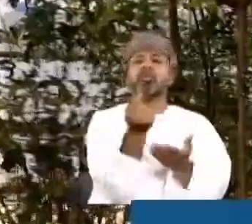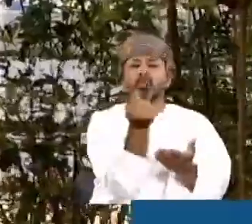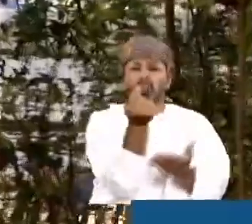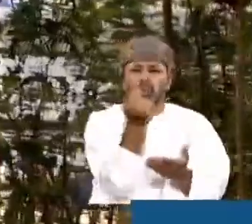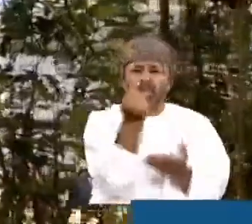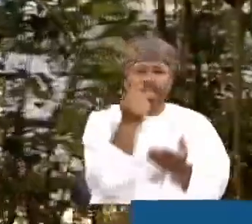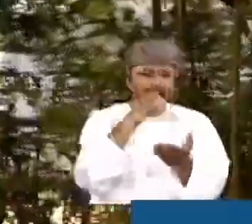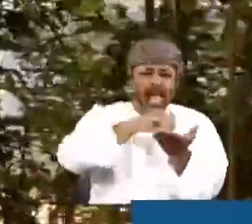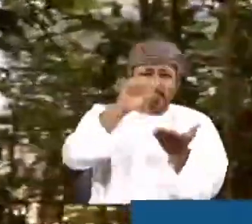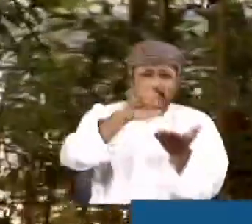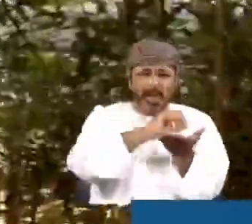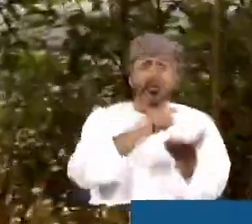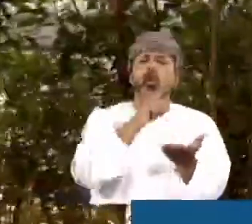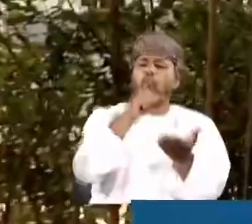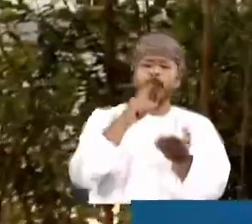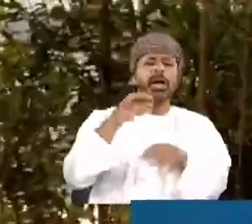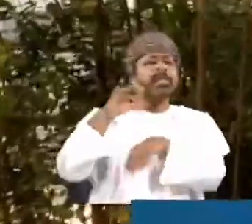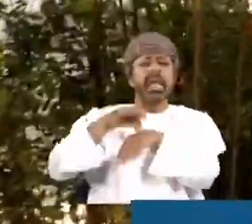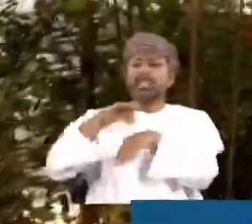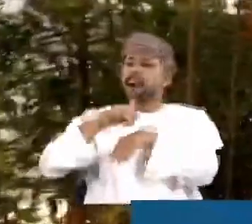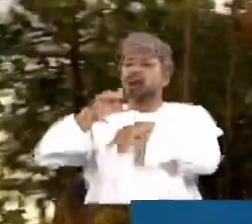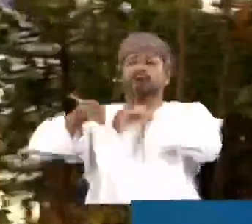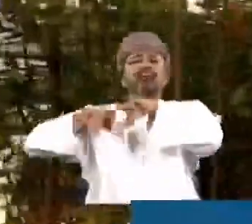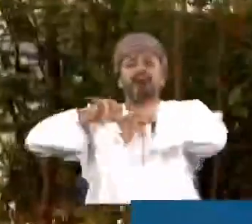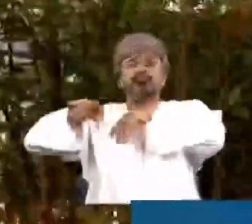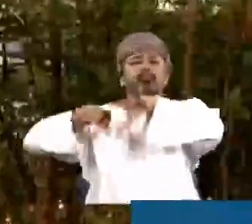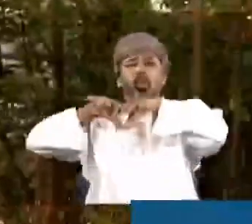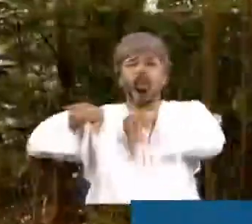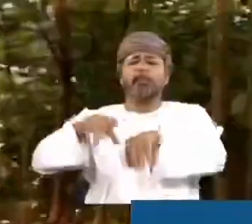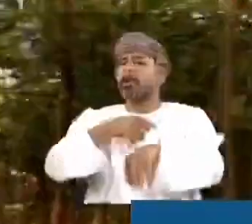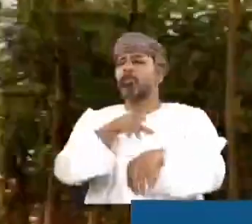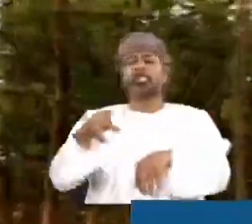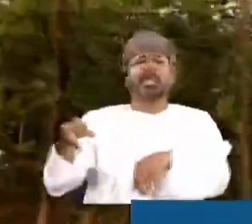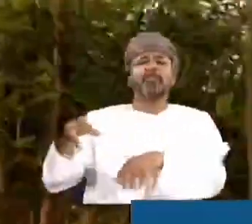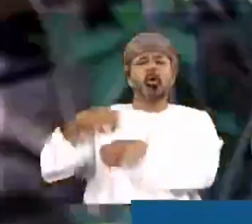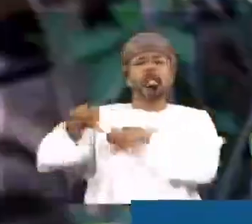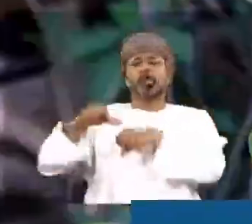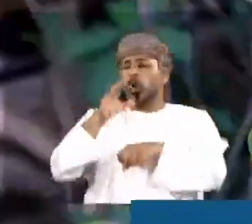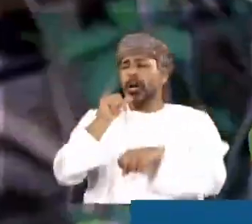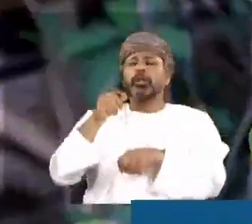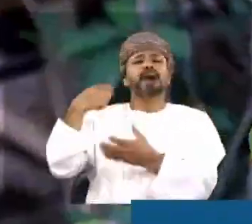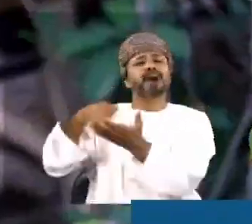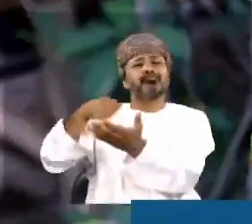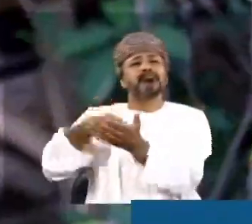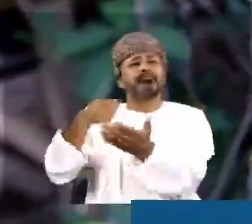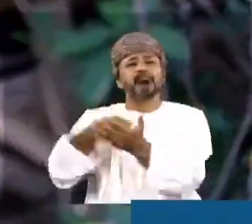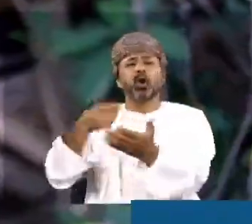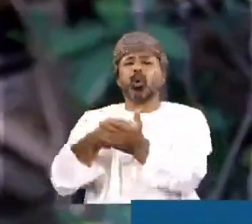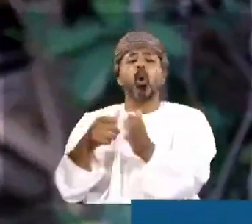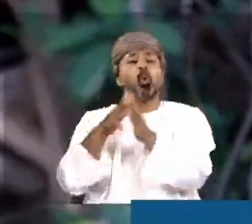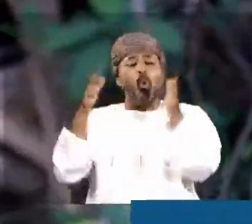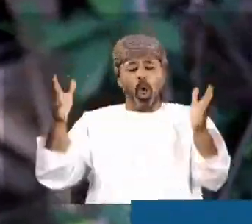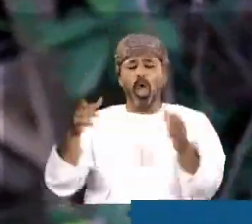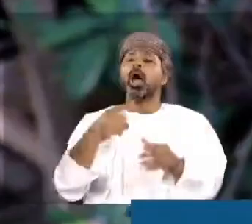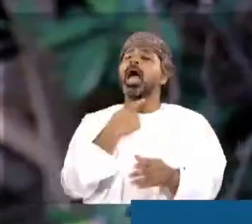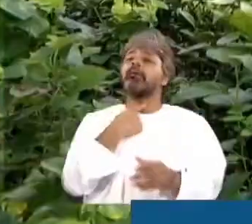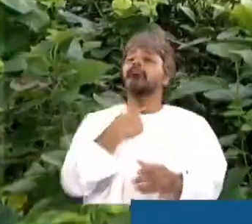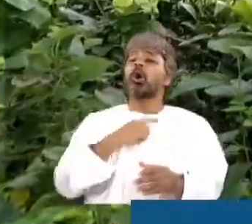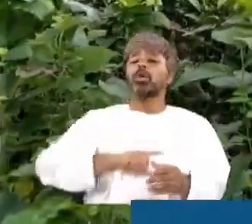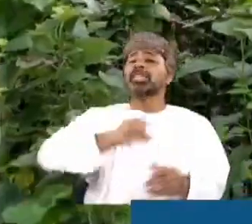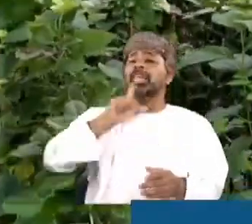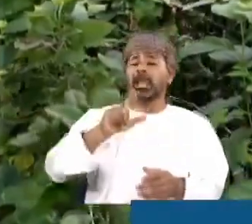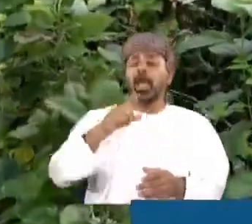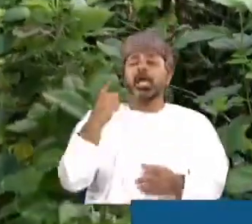هذه الأشجار، فيقصده المزارعون من مختلف ولايات السلطنة، وكله أمل أن تتوسع رقعة